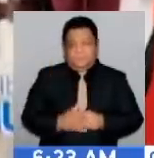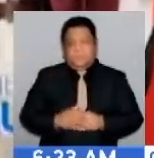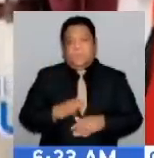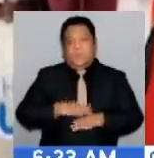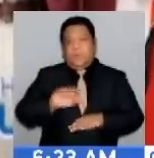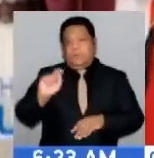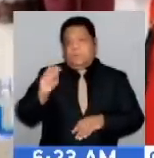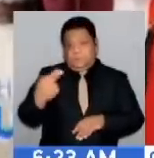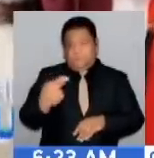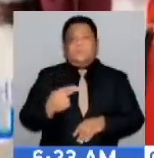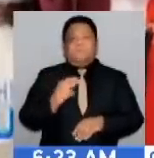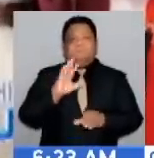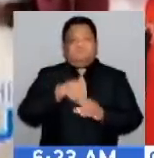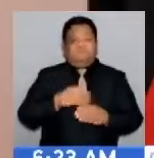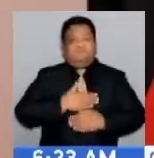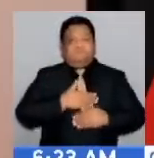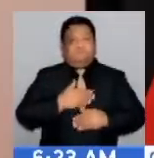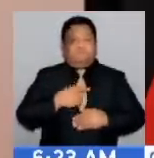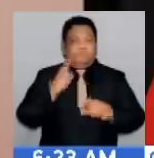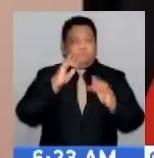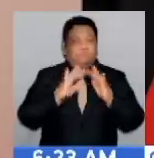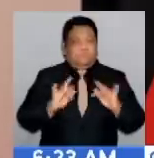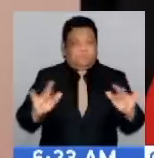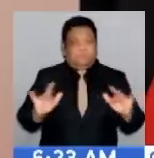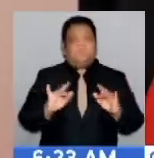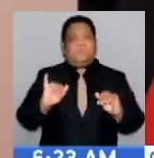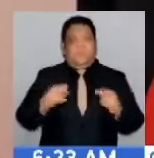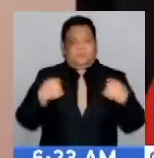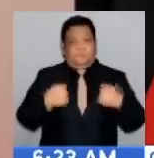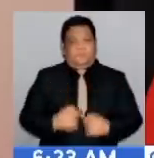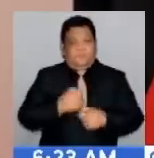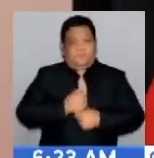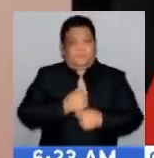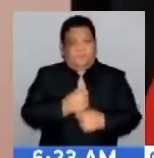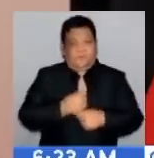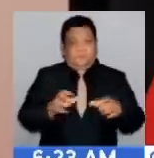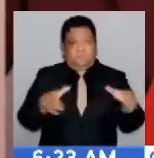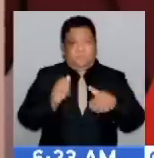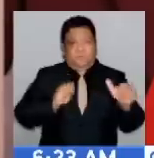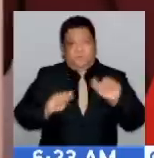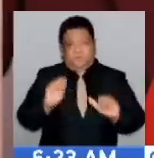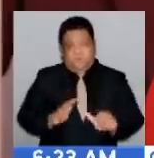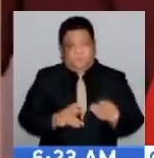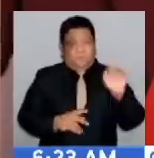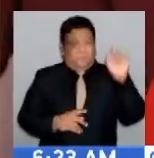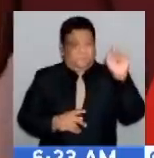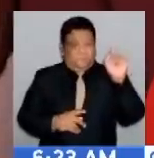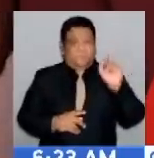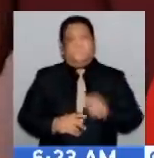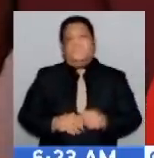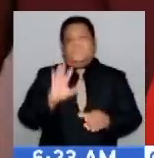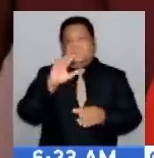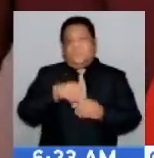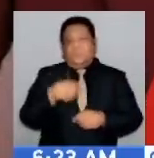makikisaya sa Kapuso Fiesta ang cast ng Voltes 5 Legacy na sina Miguel Tan Felix at Isabel Ortega kabilang din sina Gliza De